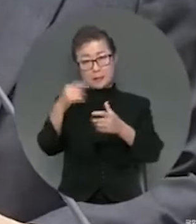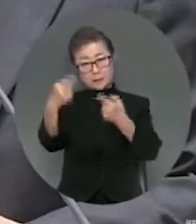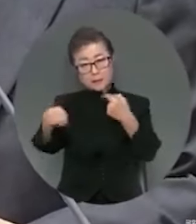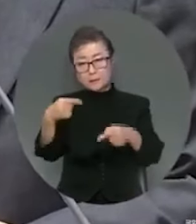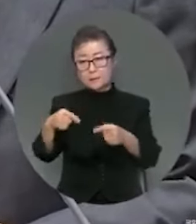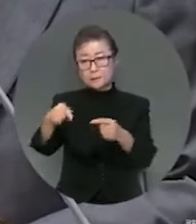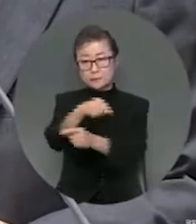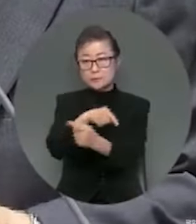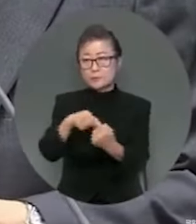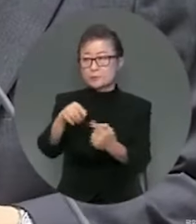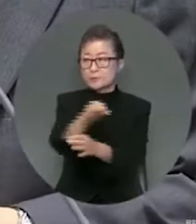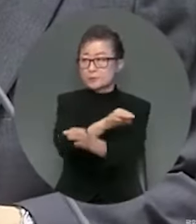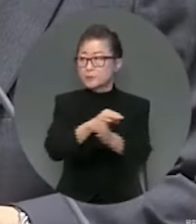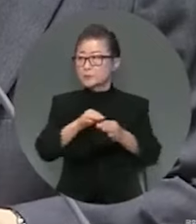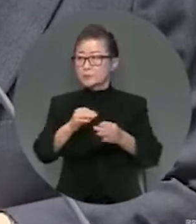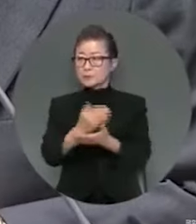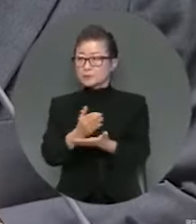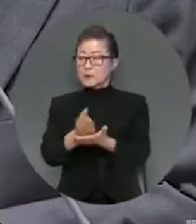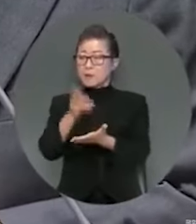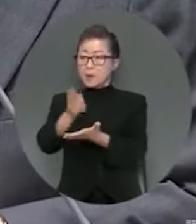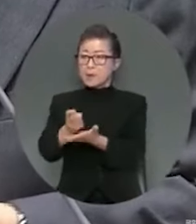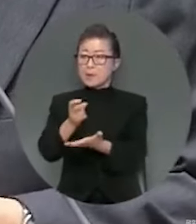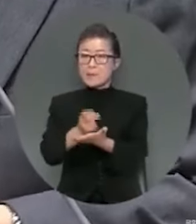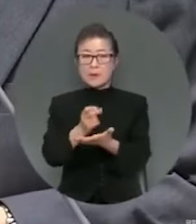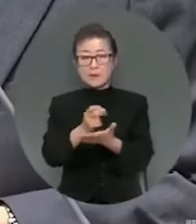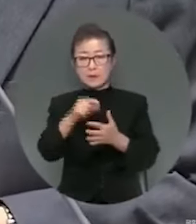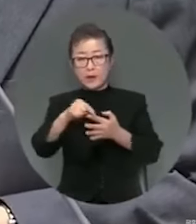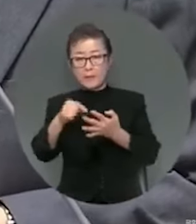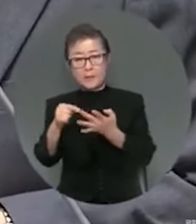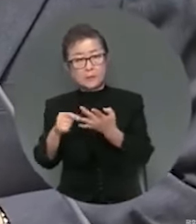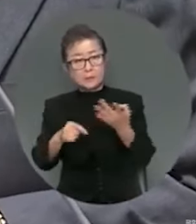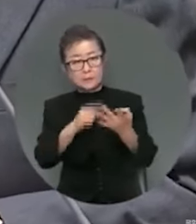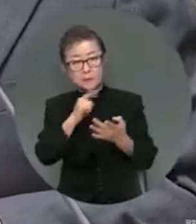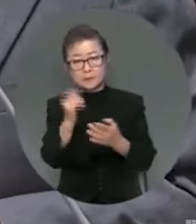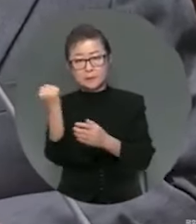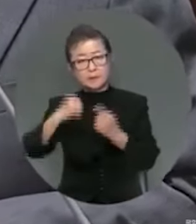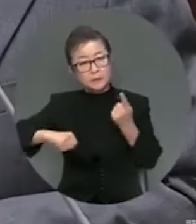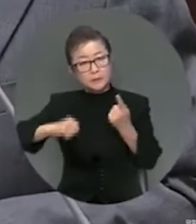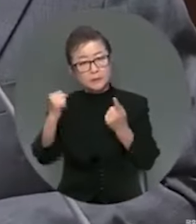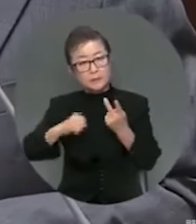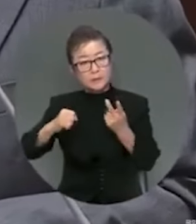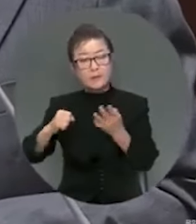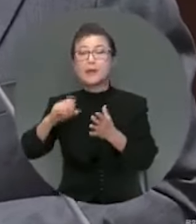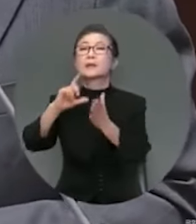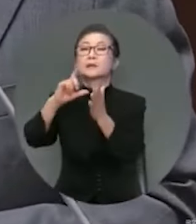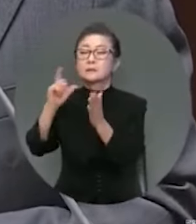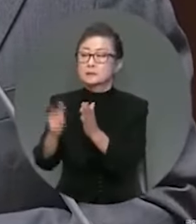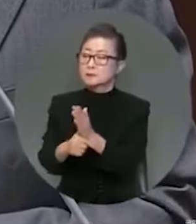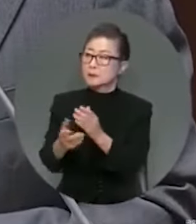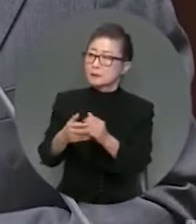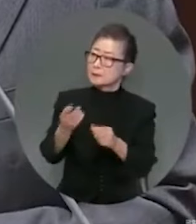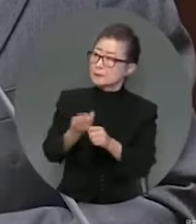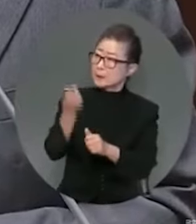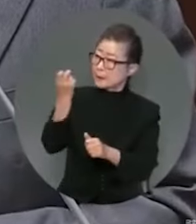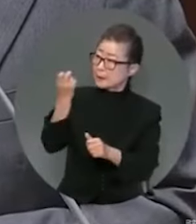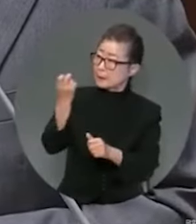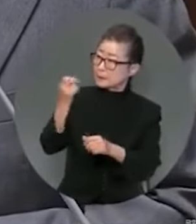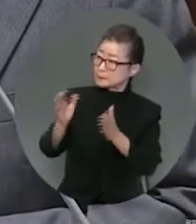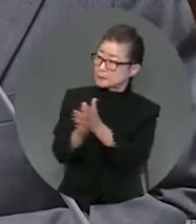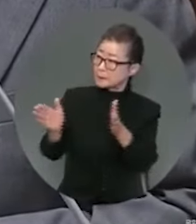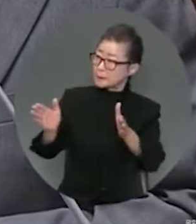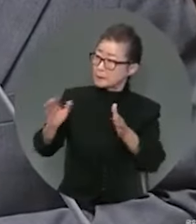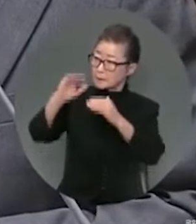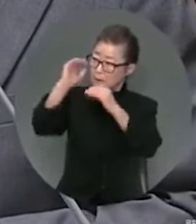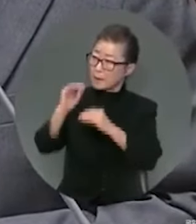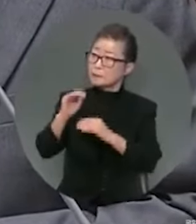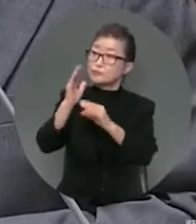이런 그 헌법과 법률에 위반하는 그런 탄핵을 집행하는